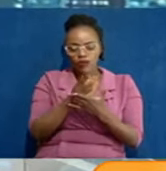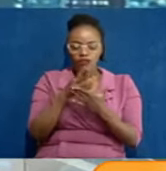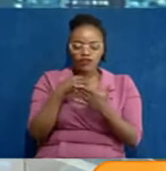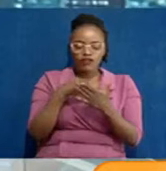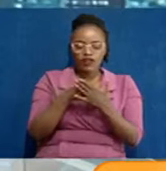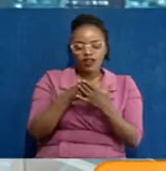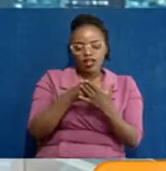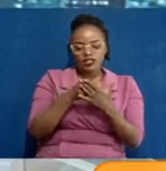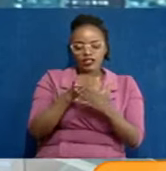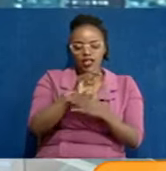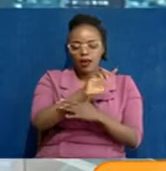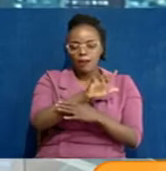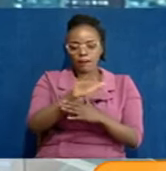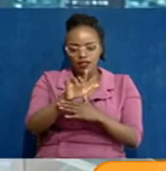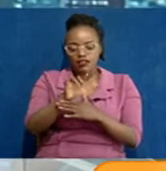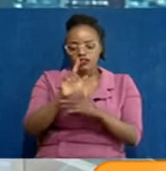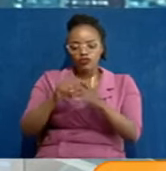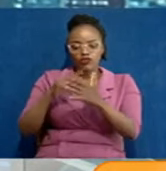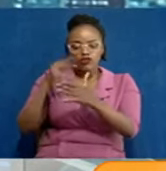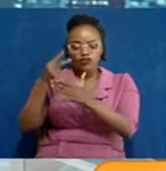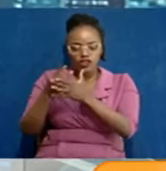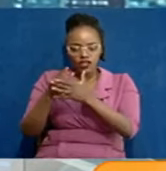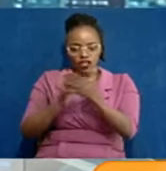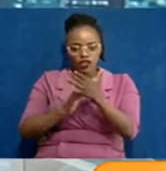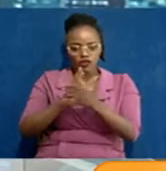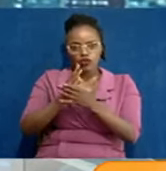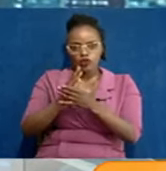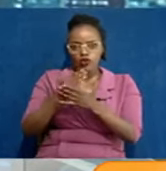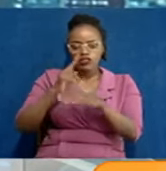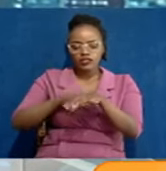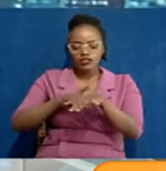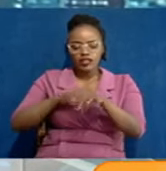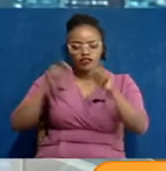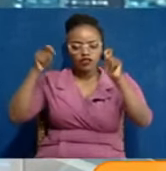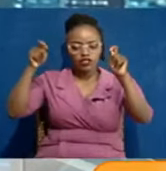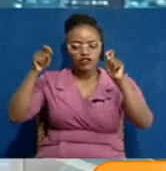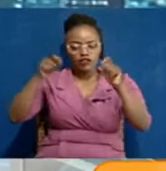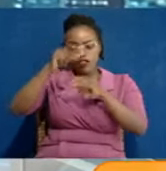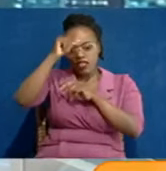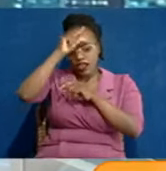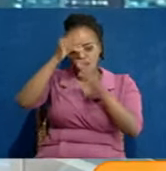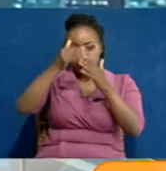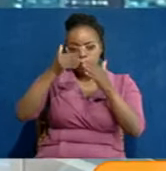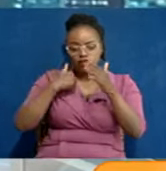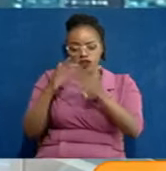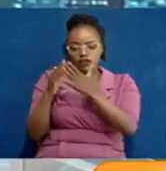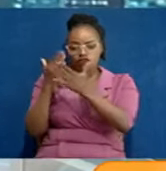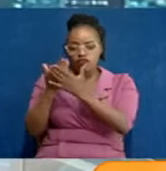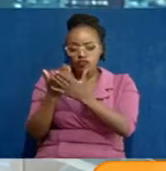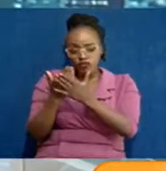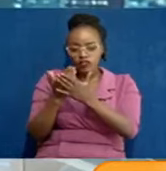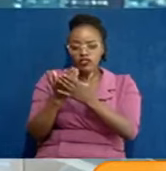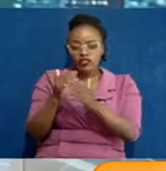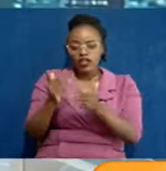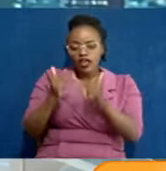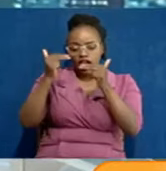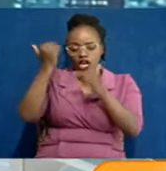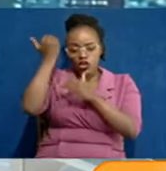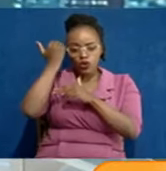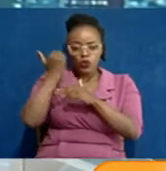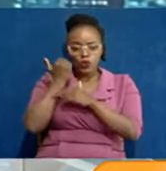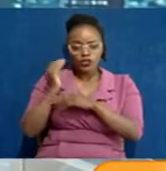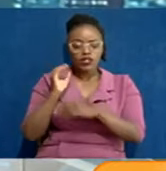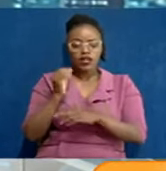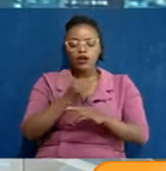mwaka 2024 kuangushwa kufuatia majuma ya maandamano. Serikali ilikuwa imekata rufaa katika mahakama ya juu, kama